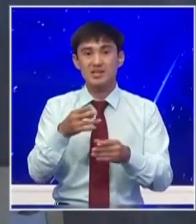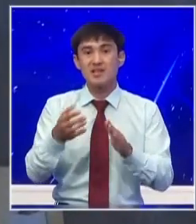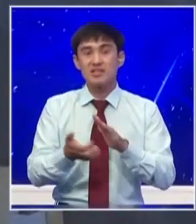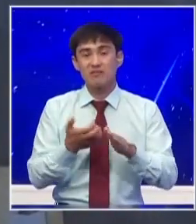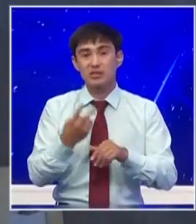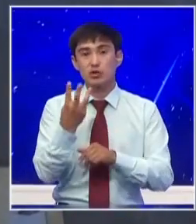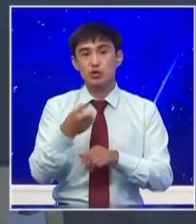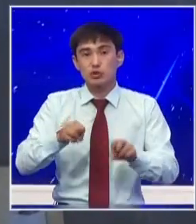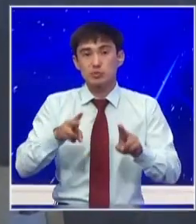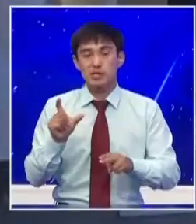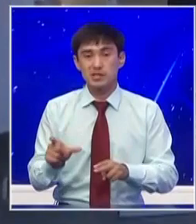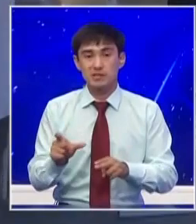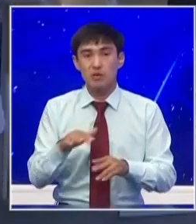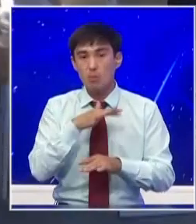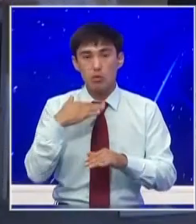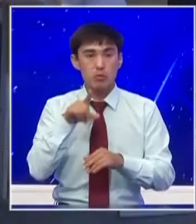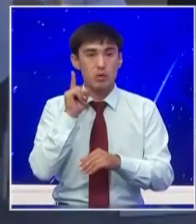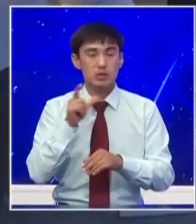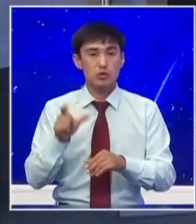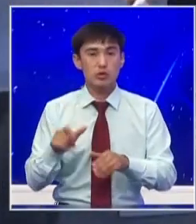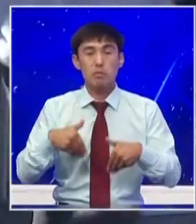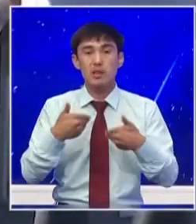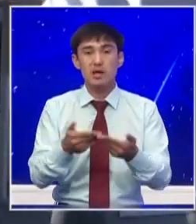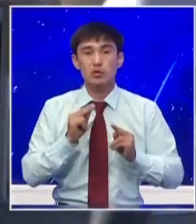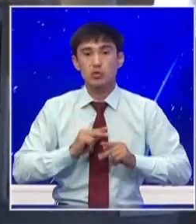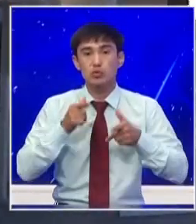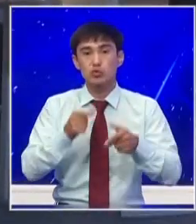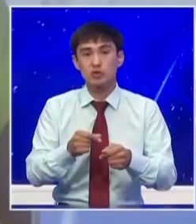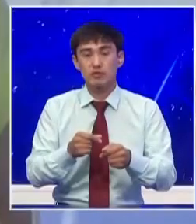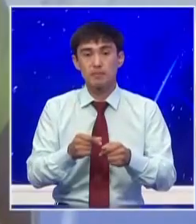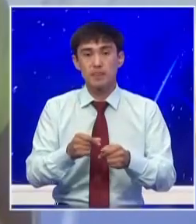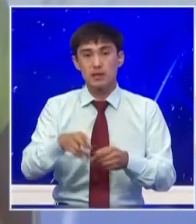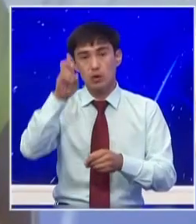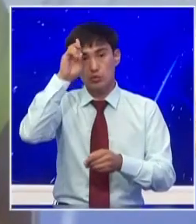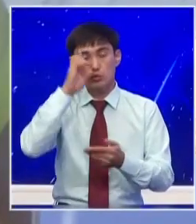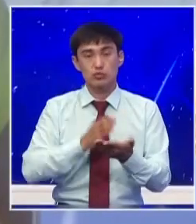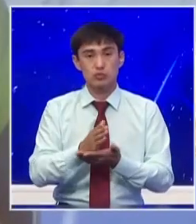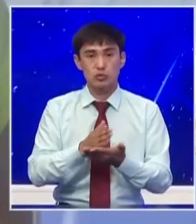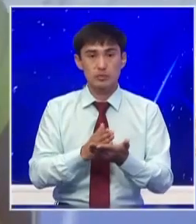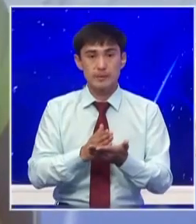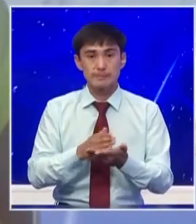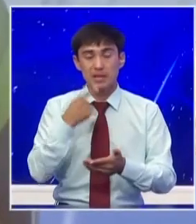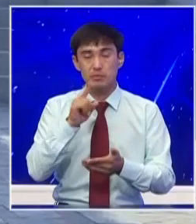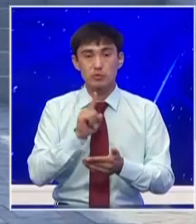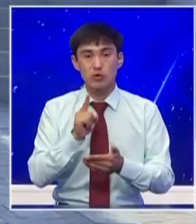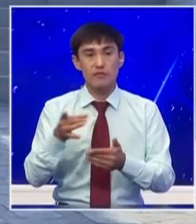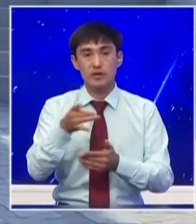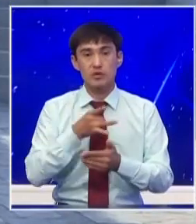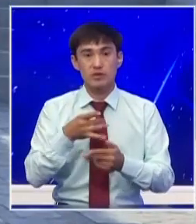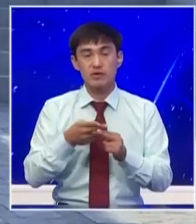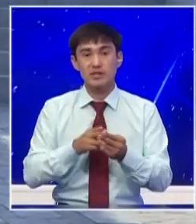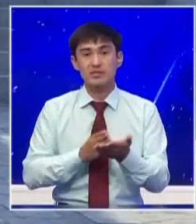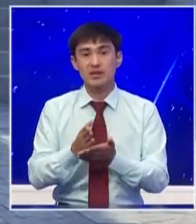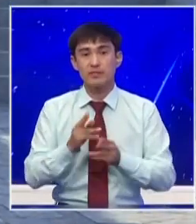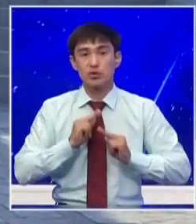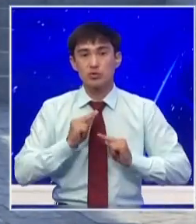порядка 300 специалистов. Многим из молодых людей предлагали трудоустройство на государственную службу. Стоит отметить, что в регионе в данной